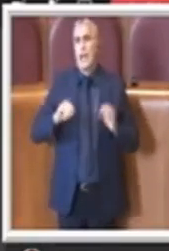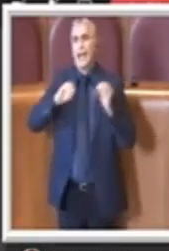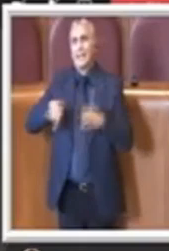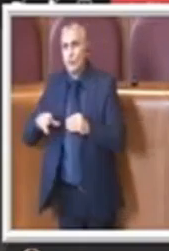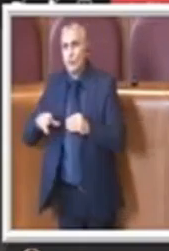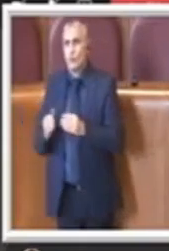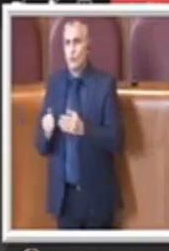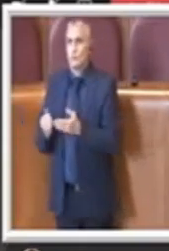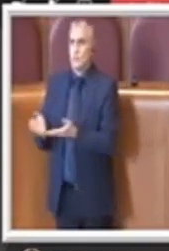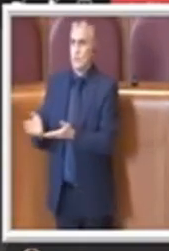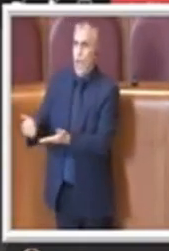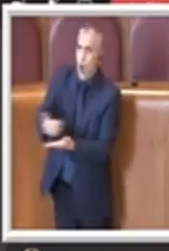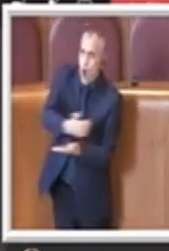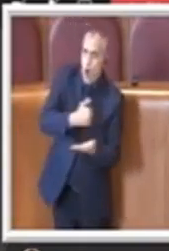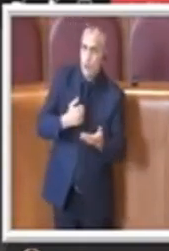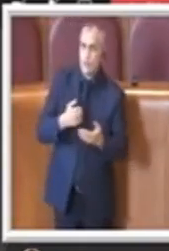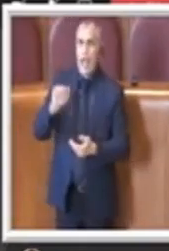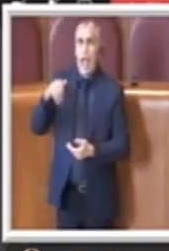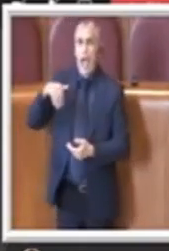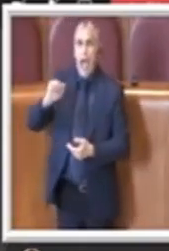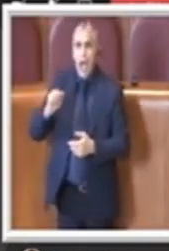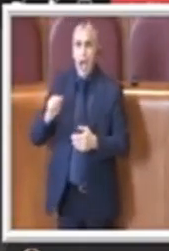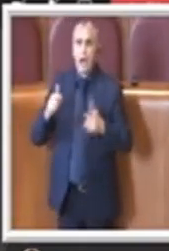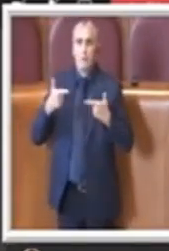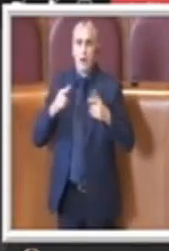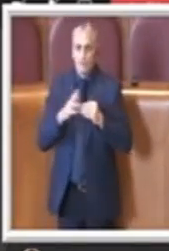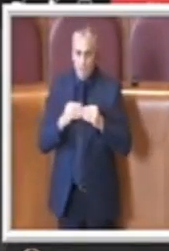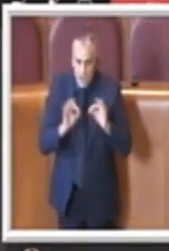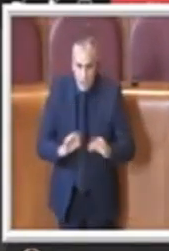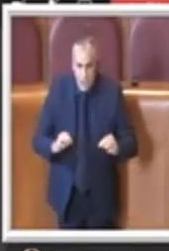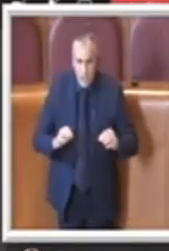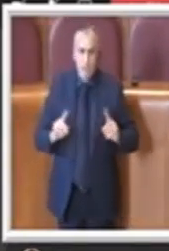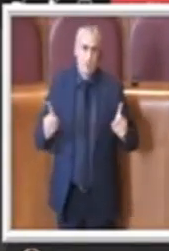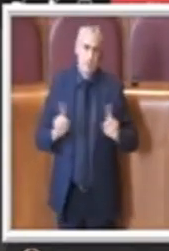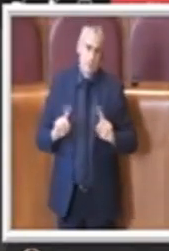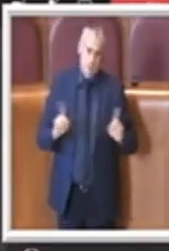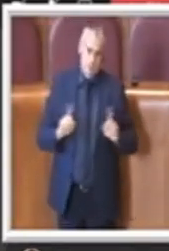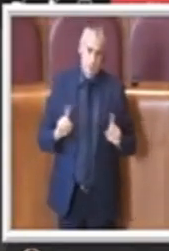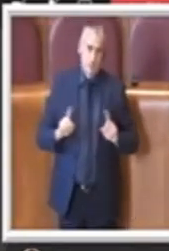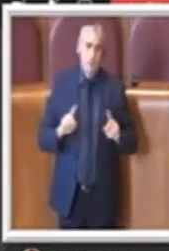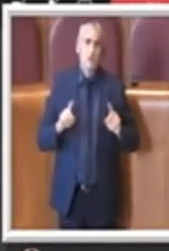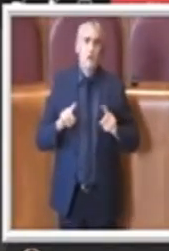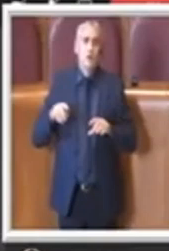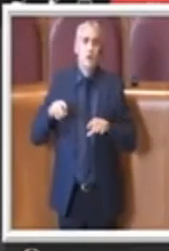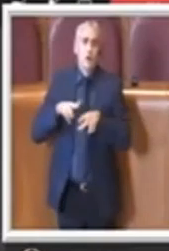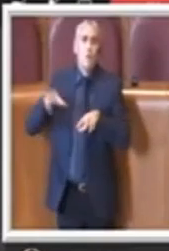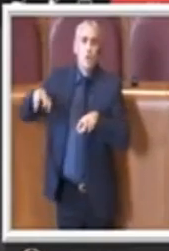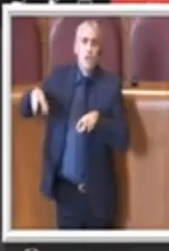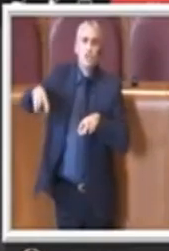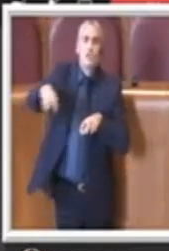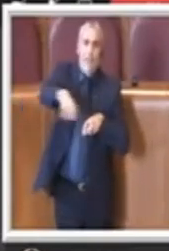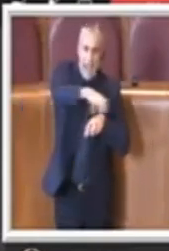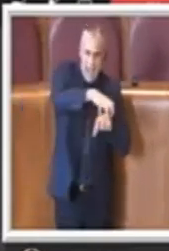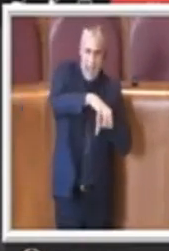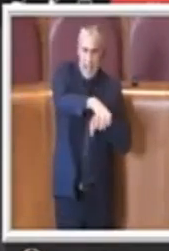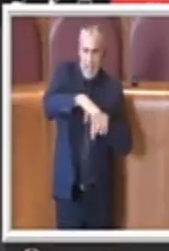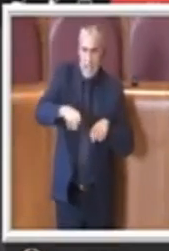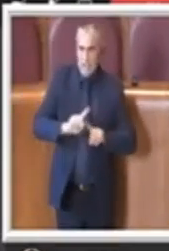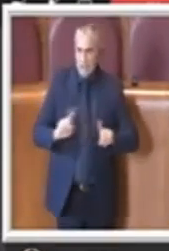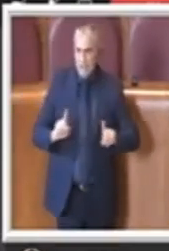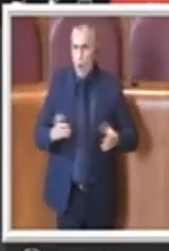ahmadi municipio lo ha detto il consigliere fassina ne abbiamo dibattuto ora siamo